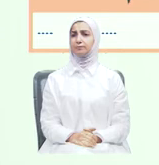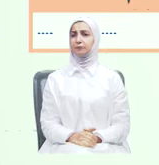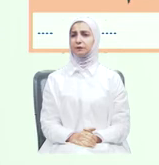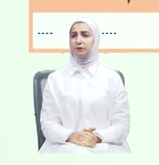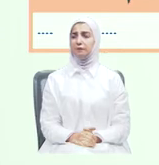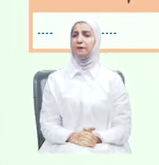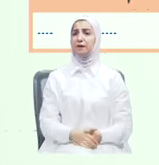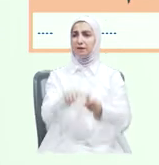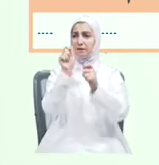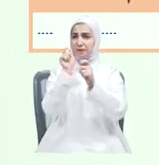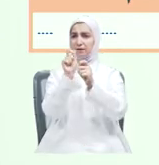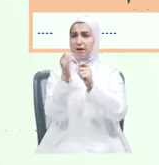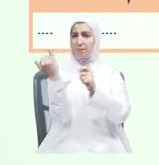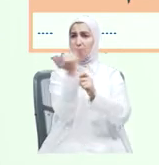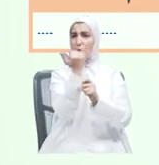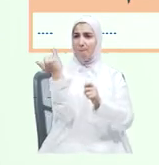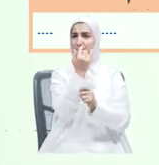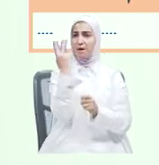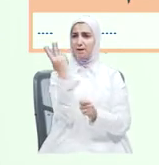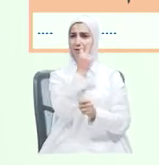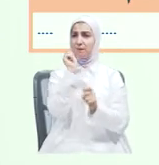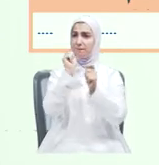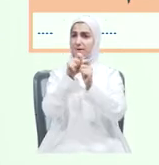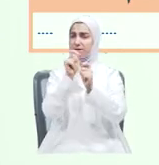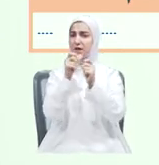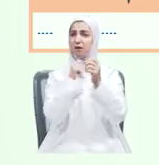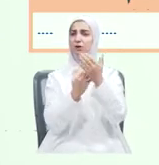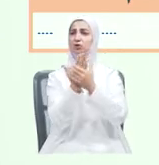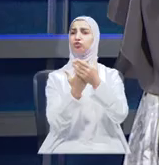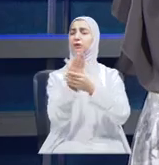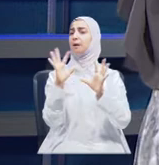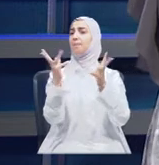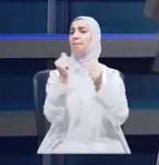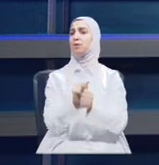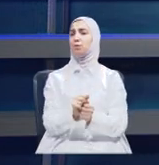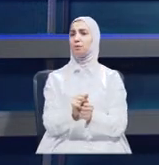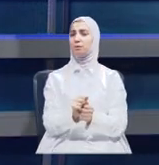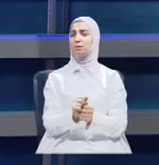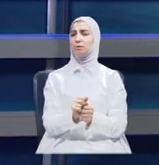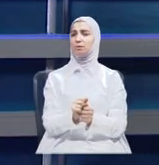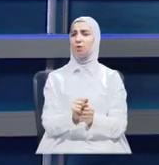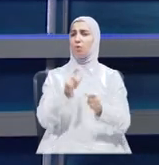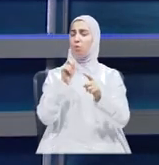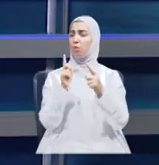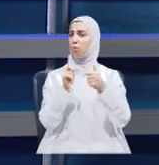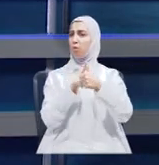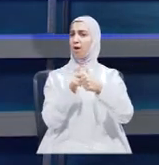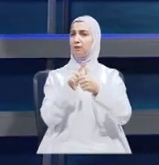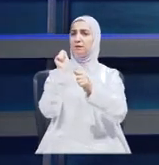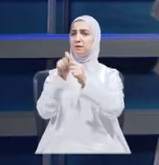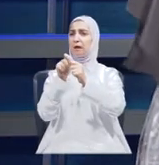وهنا نجد أهم من تأثر بهذه الحركات الإصلاحية، وهي إصلاحات محمد